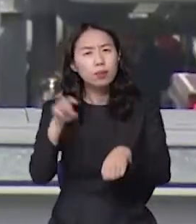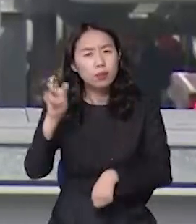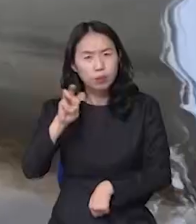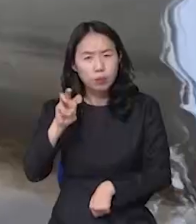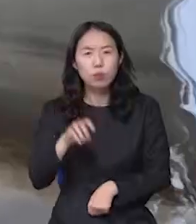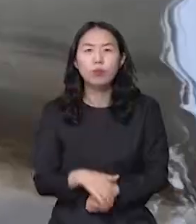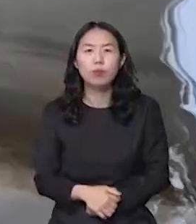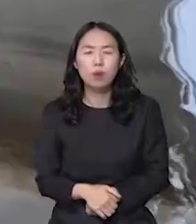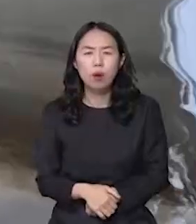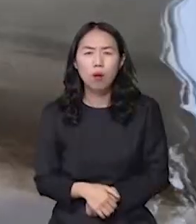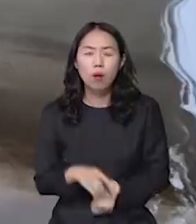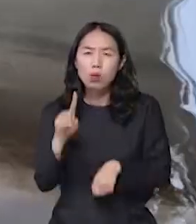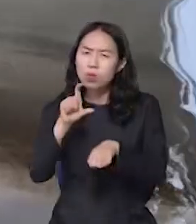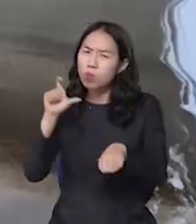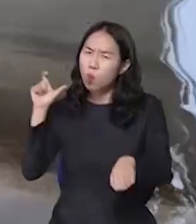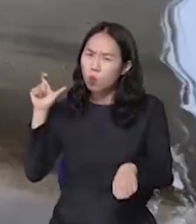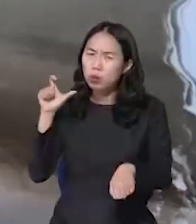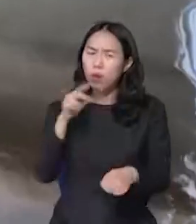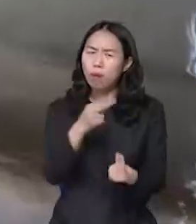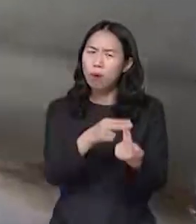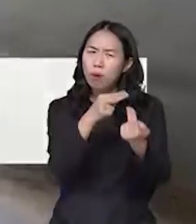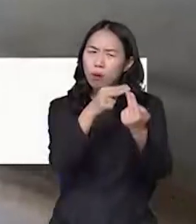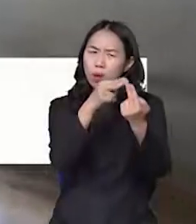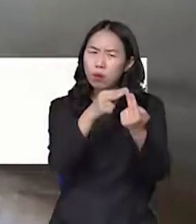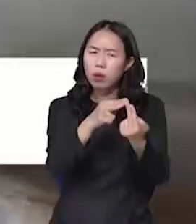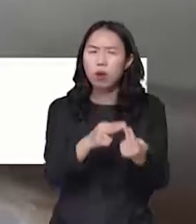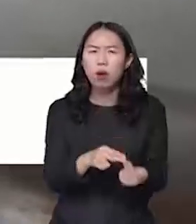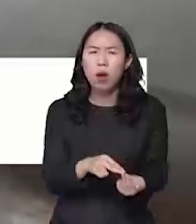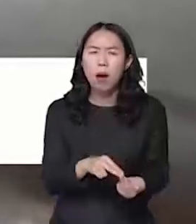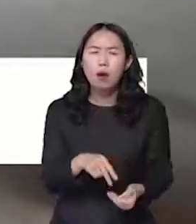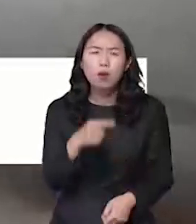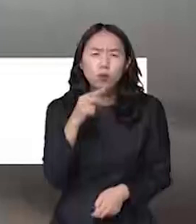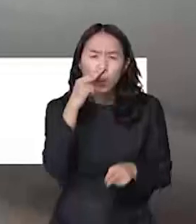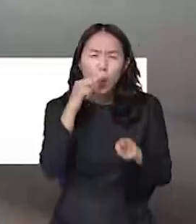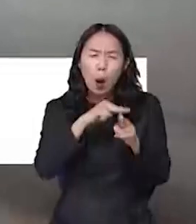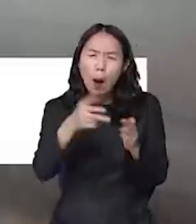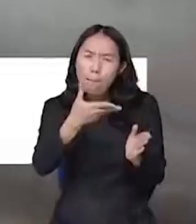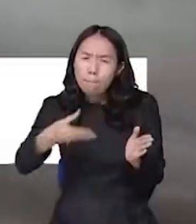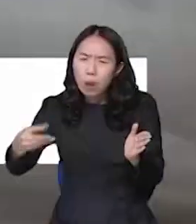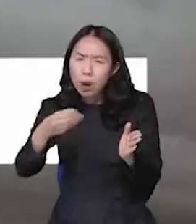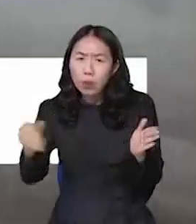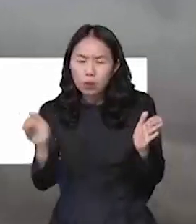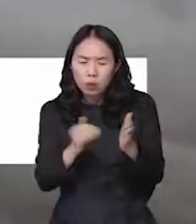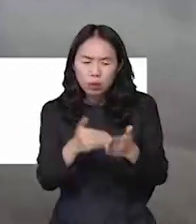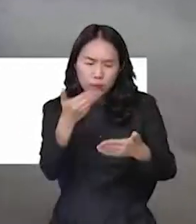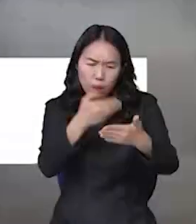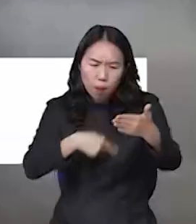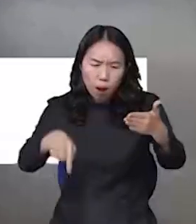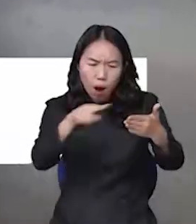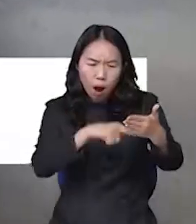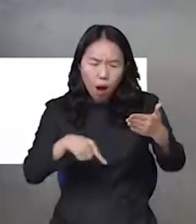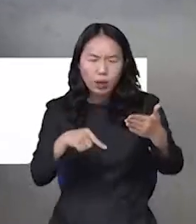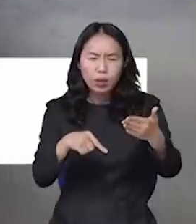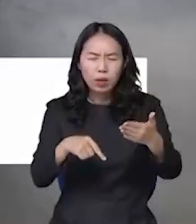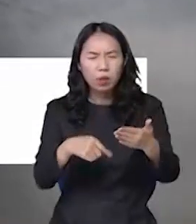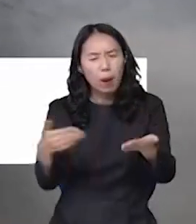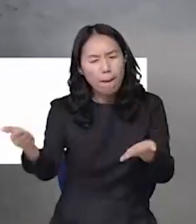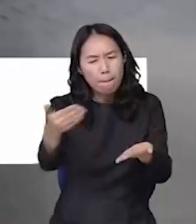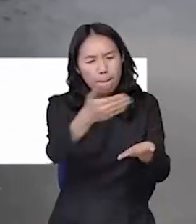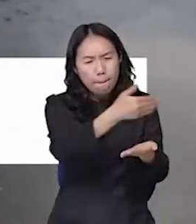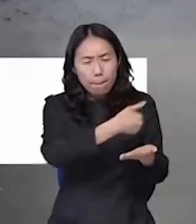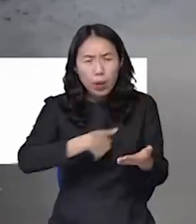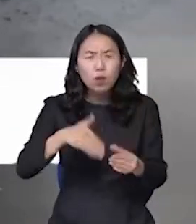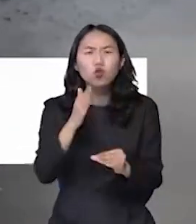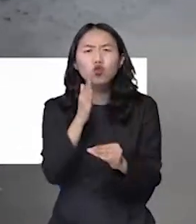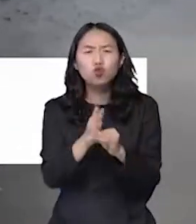30분. 보름 전 탱크에 저장돼 있던 8만 배럴의 석유를 빼내고 내부에 쌓여 있던 1,000톤의 석유 찌꺼기를